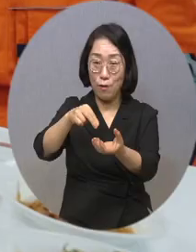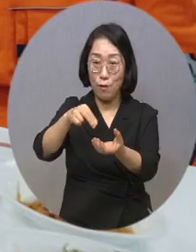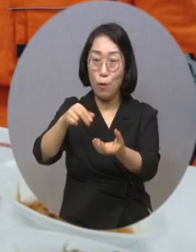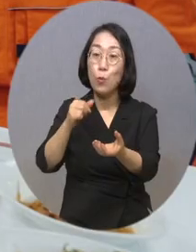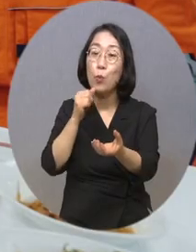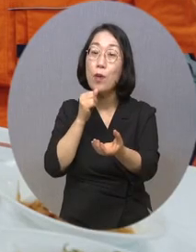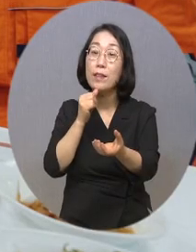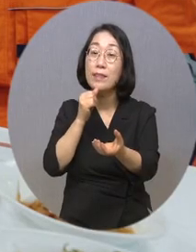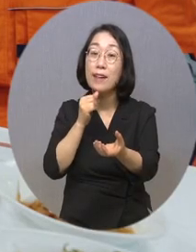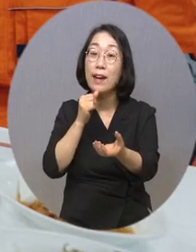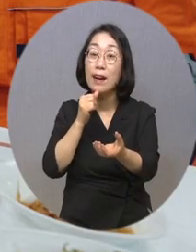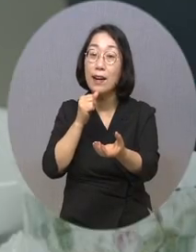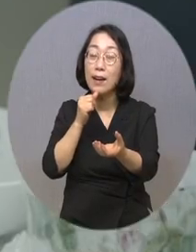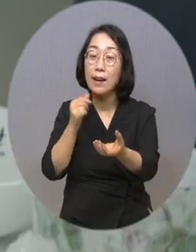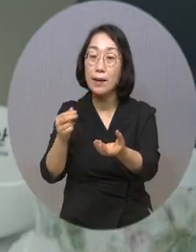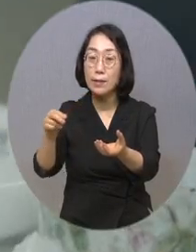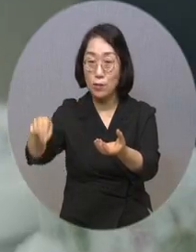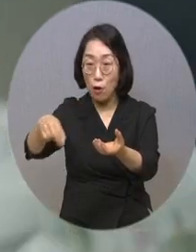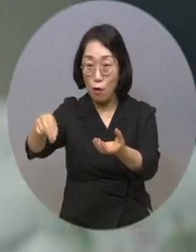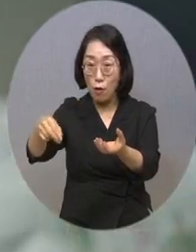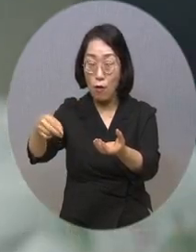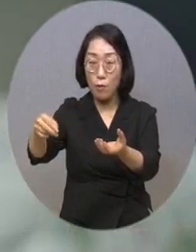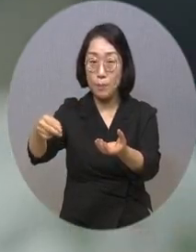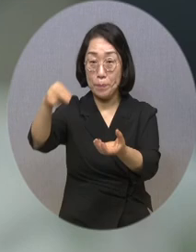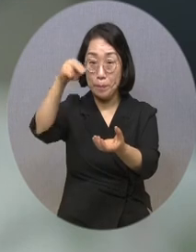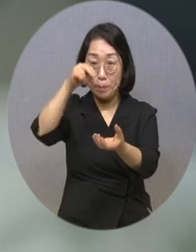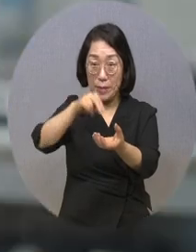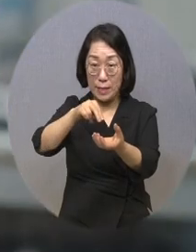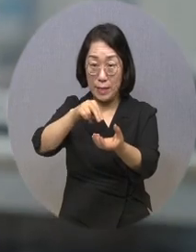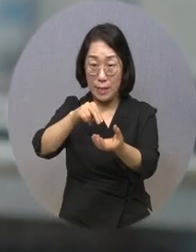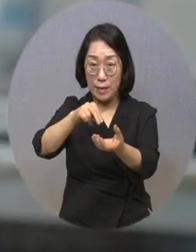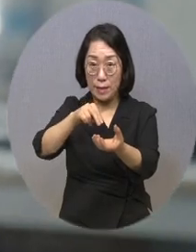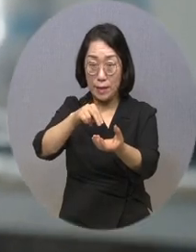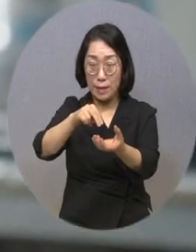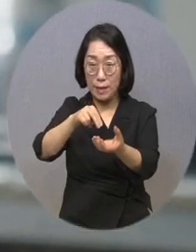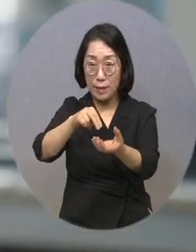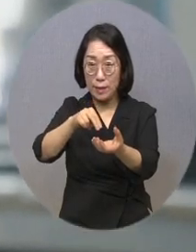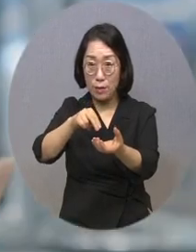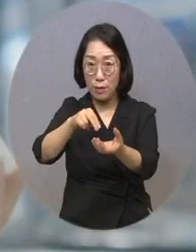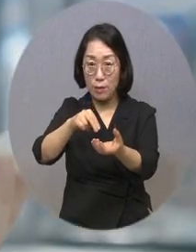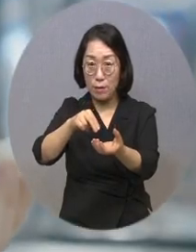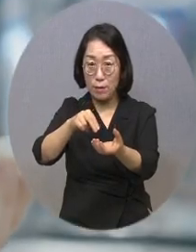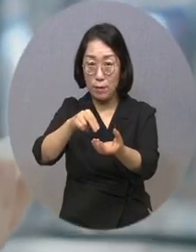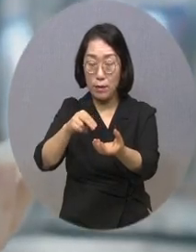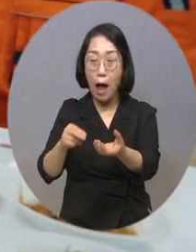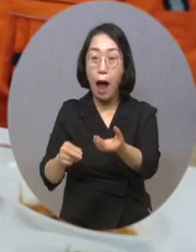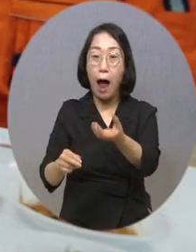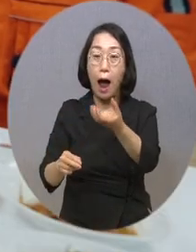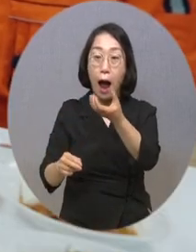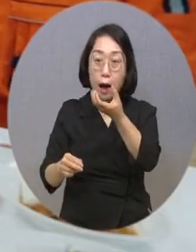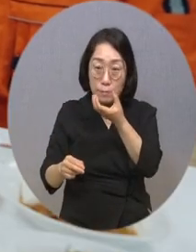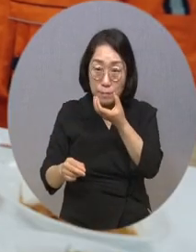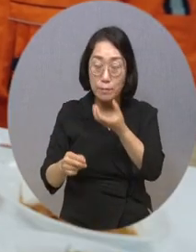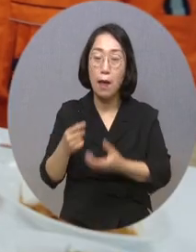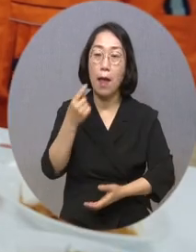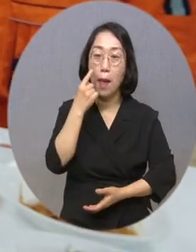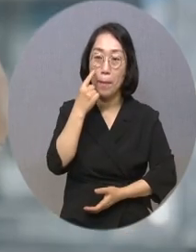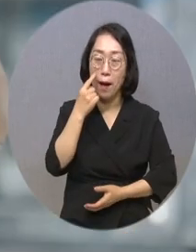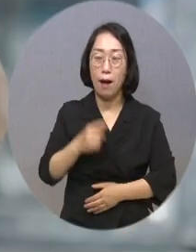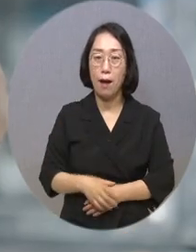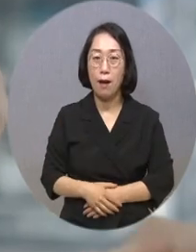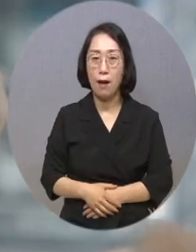된장을 잘 섞어줍니다. 된장을. 섞어. 이렇게 올려서. 게다가 토핑. 잡사봐.